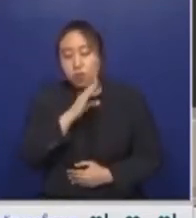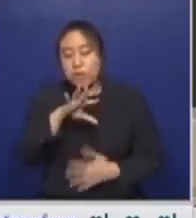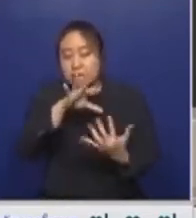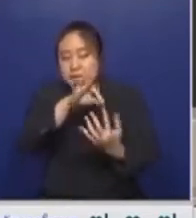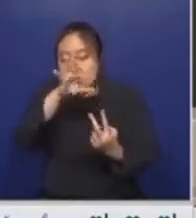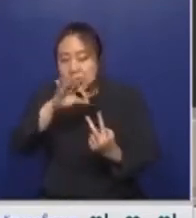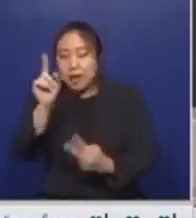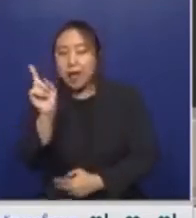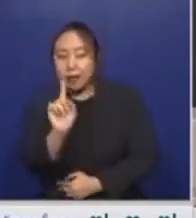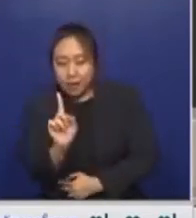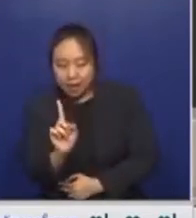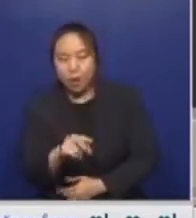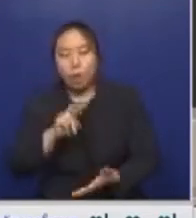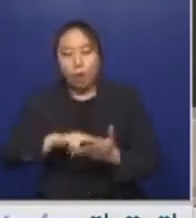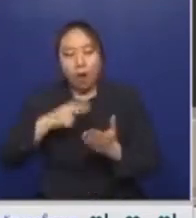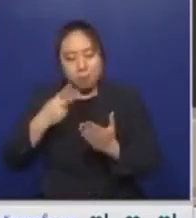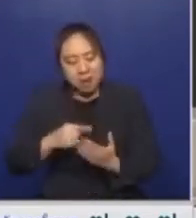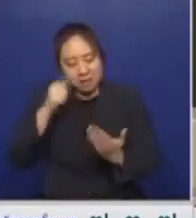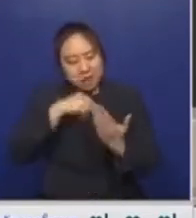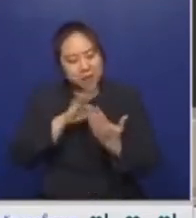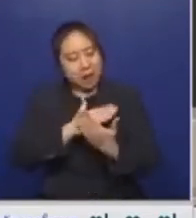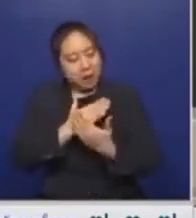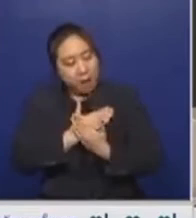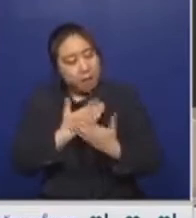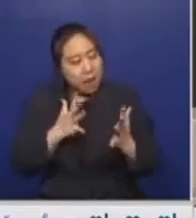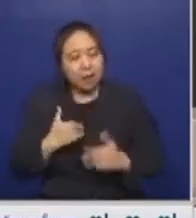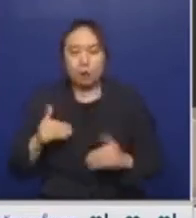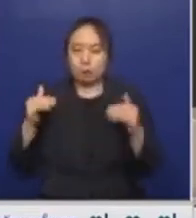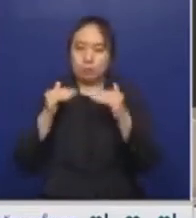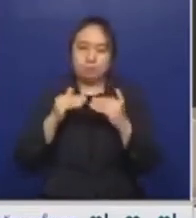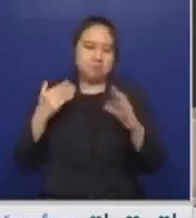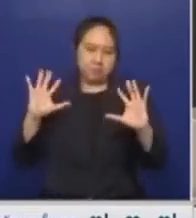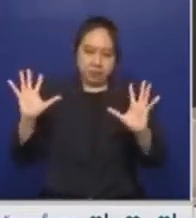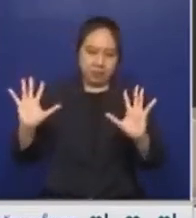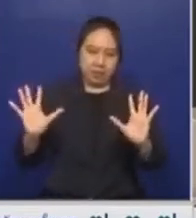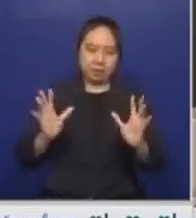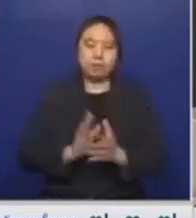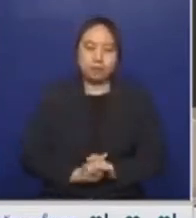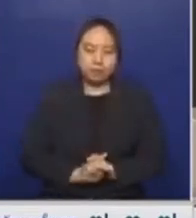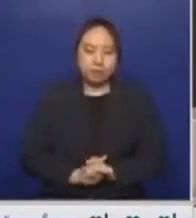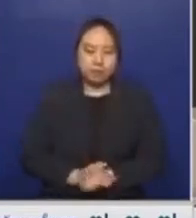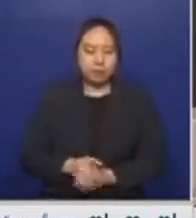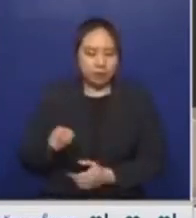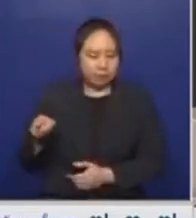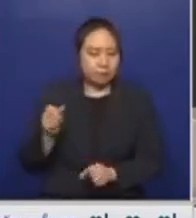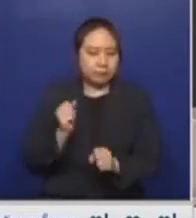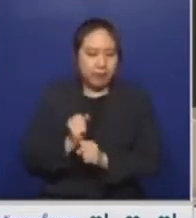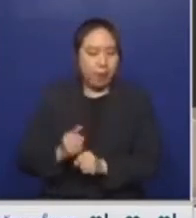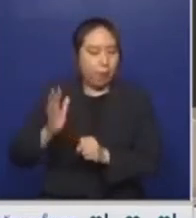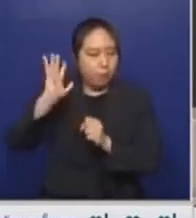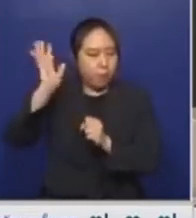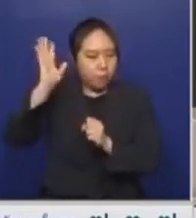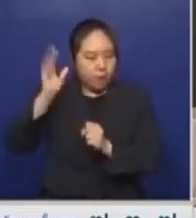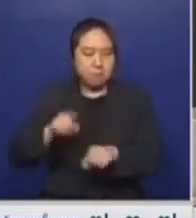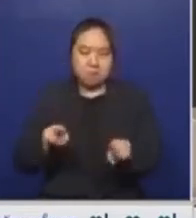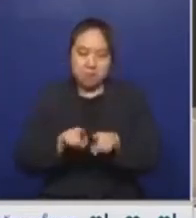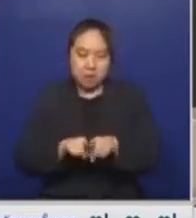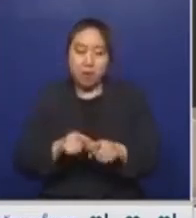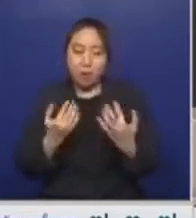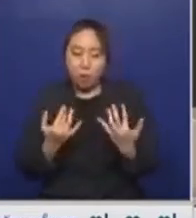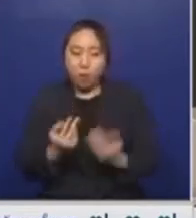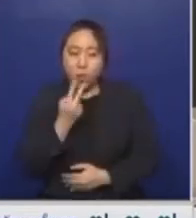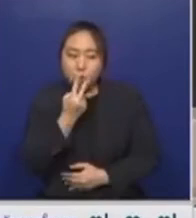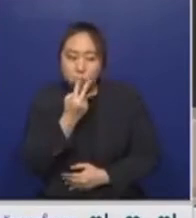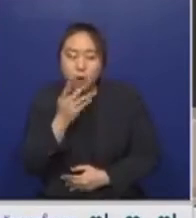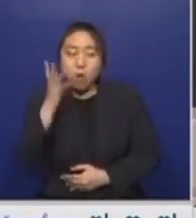ถือว่ารักบ้านเมืองรักไม่รักอันนี้เราไม่มีสิทธิ์ฮะท่านประธานอย่าไปอภิปรายลักษณะว่าจะต้องดู